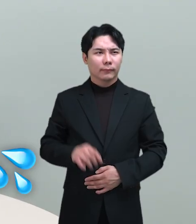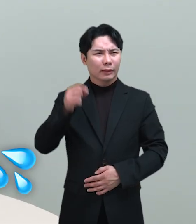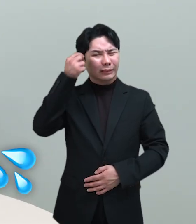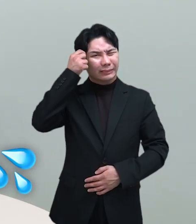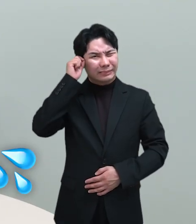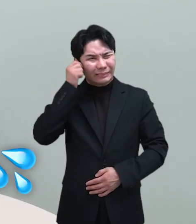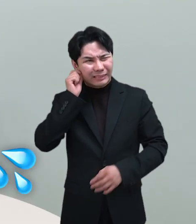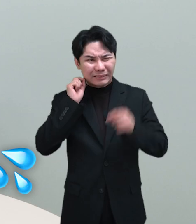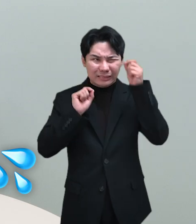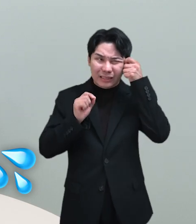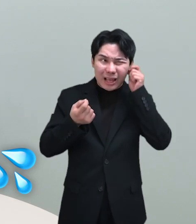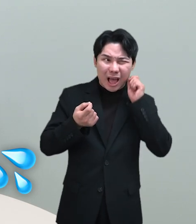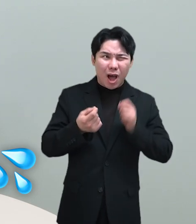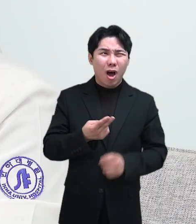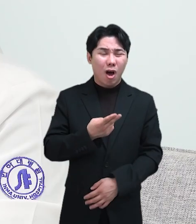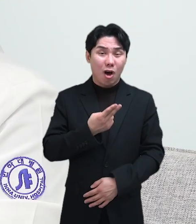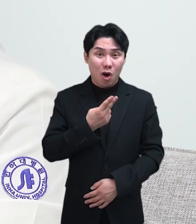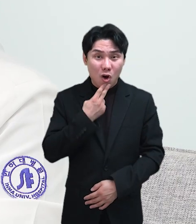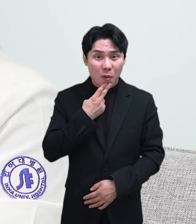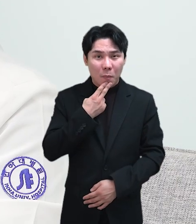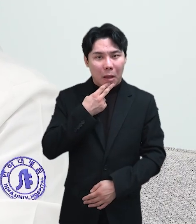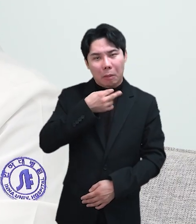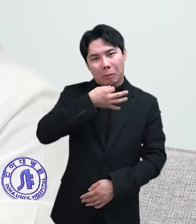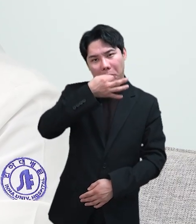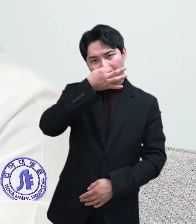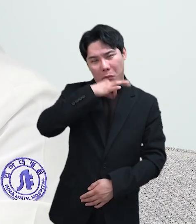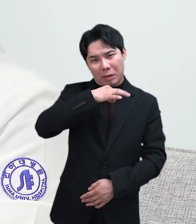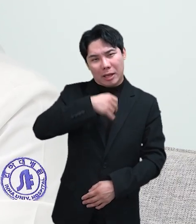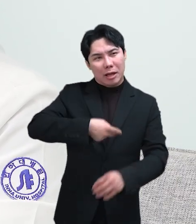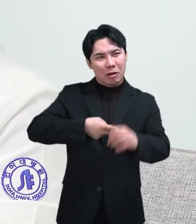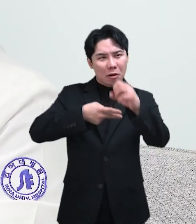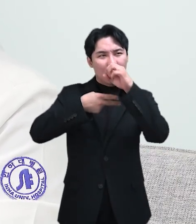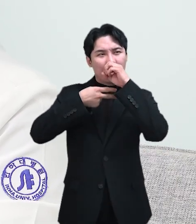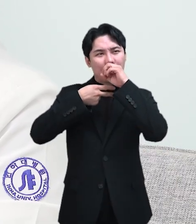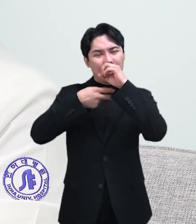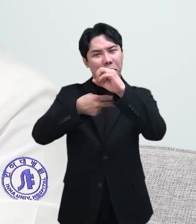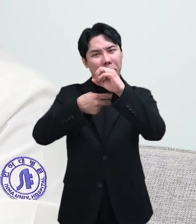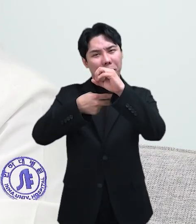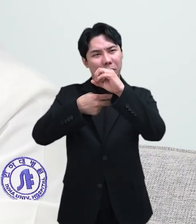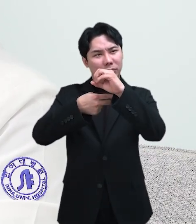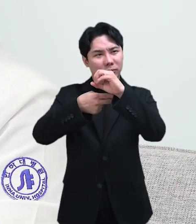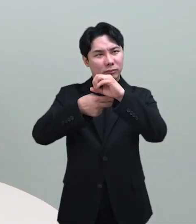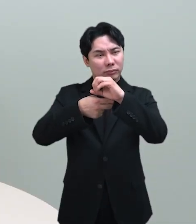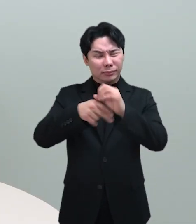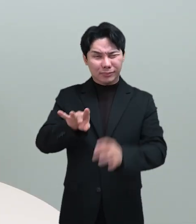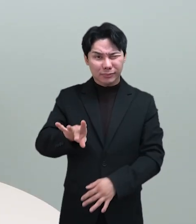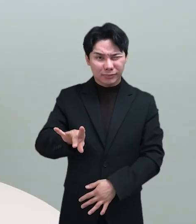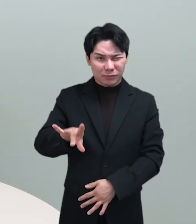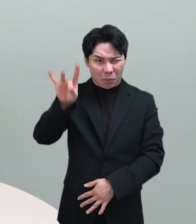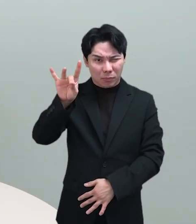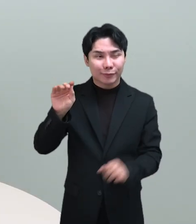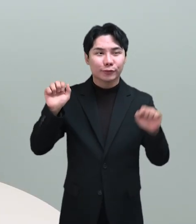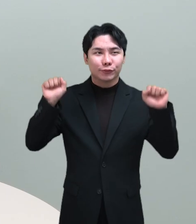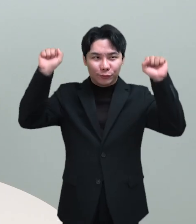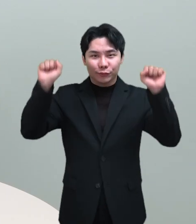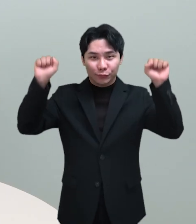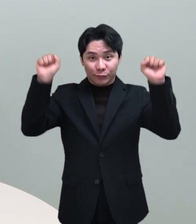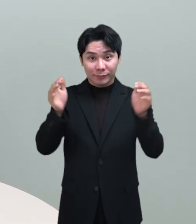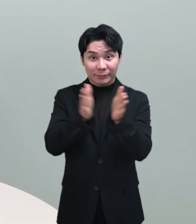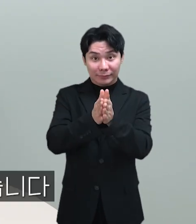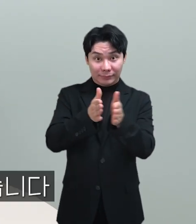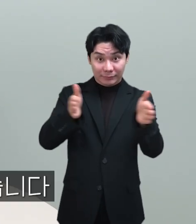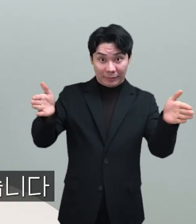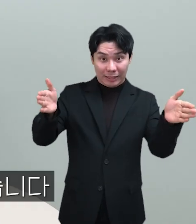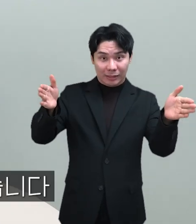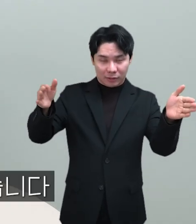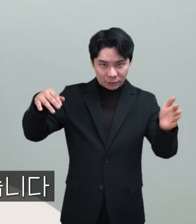운동의 기본 조건은 땀입니다. 그래서 일단 땀이 나지 않으면 이건 운동이 아니라고 봅니다. 그래서 가장 좋은 것은 땀이